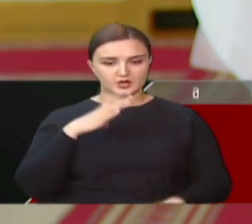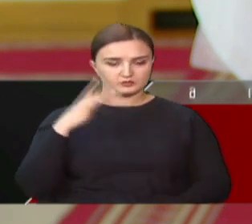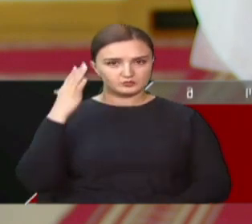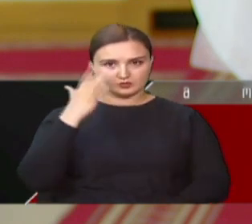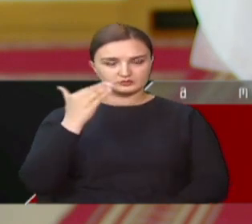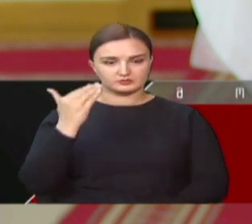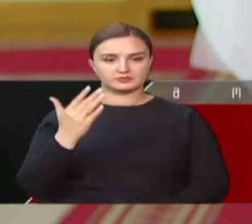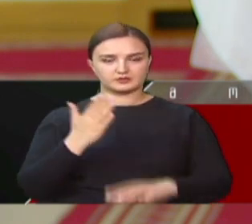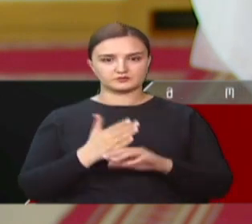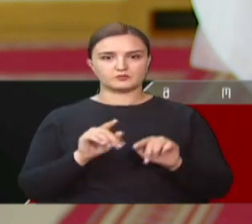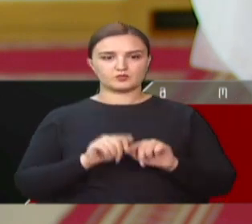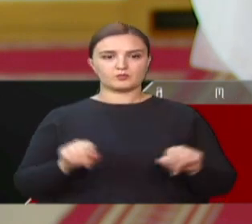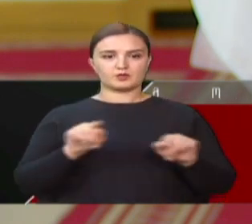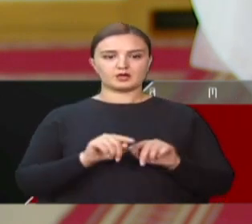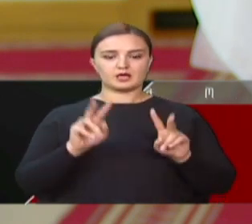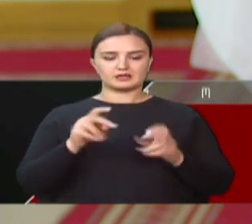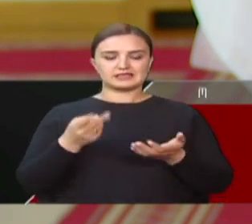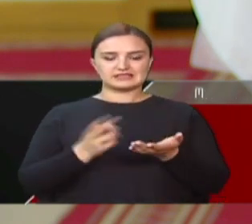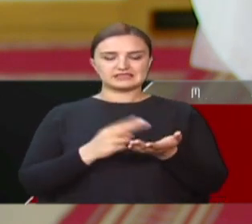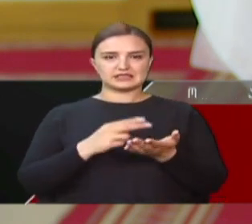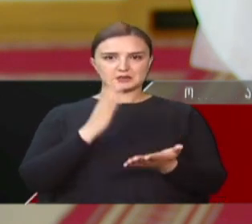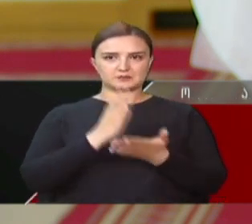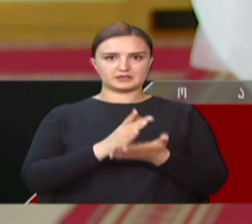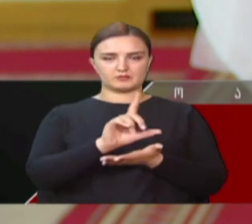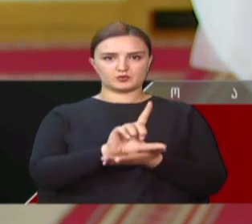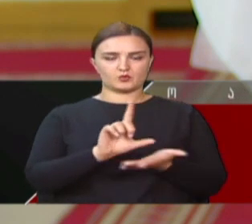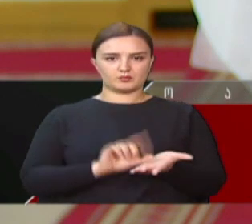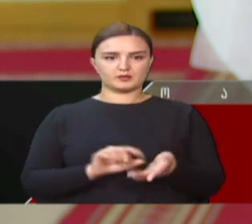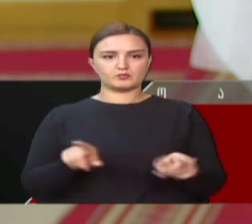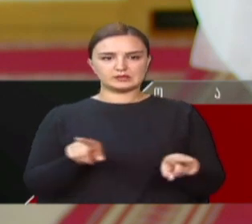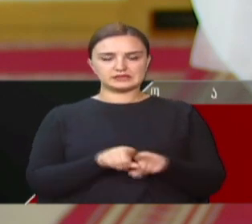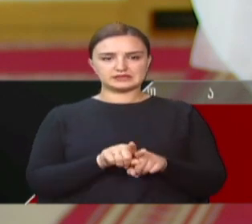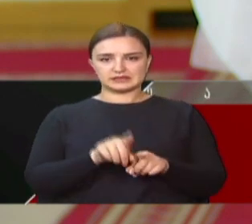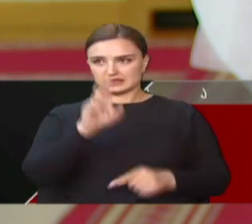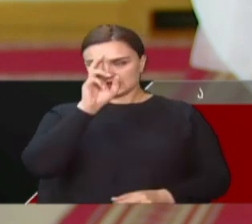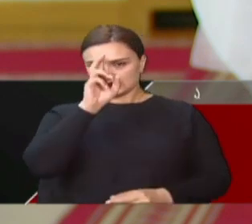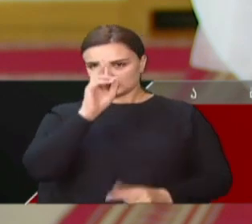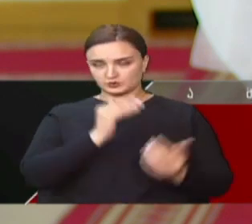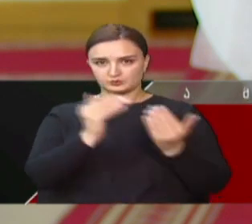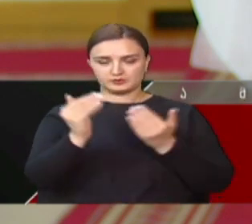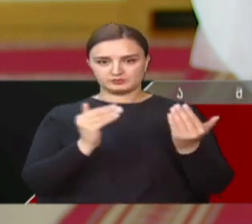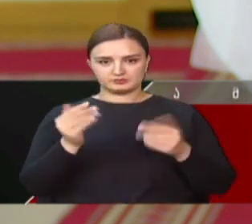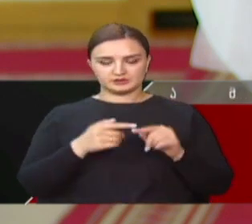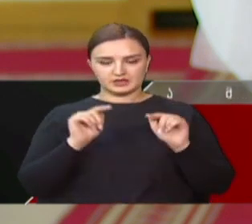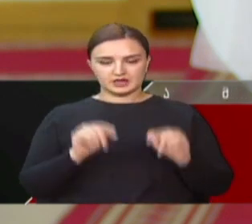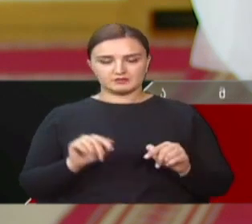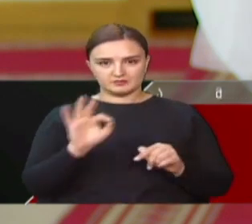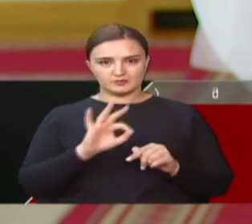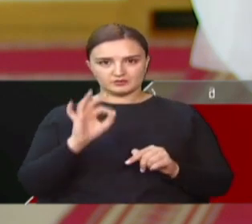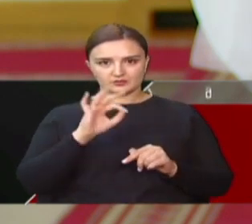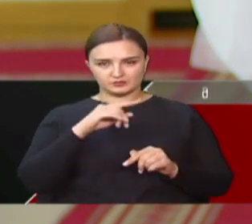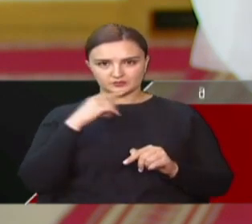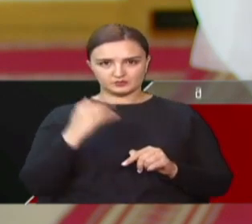პროპაგანდა, ტექსტბუქი, ანუ წიგნი პირდაპირ კოპირებული ისეთი ხელისუფლებების, რომლებიც აი ამ რაღაცა